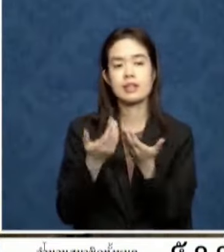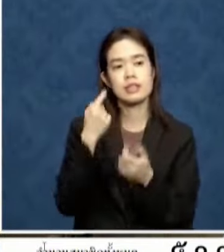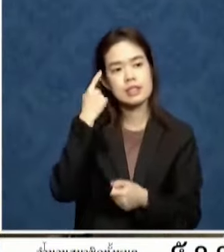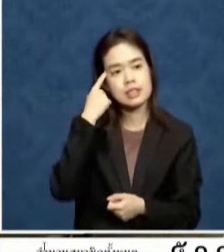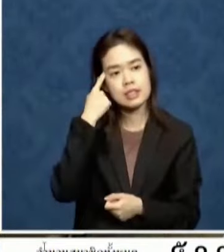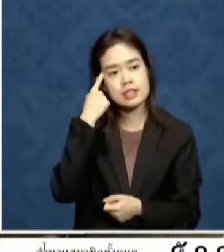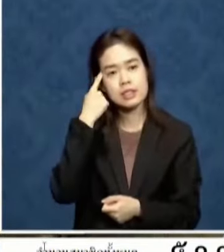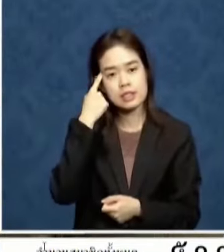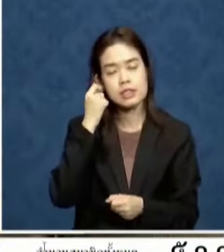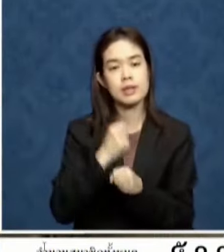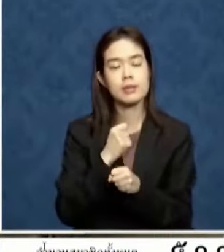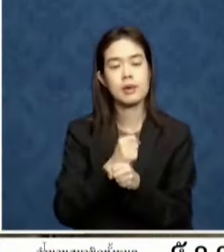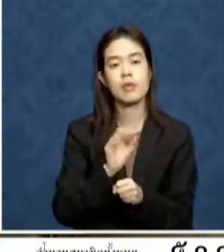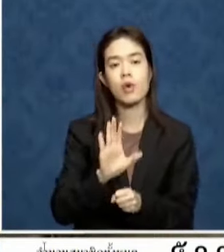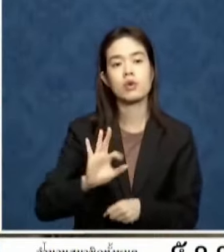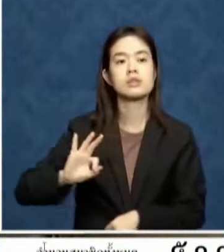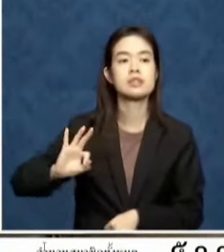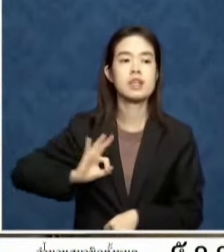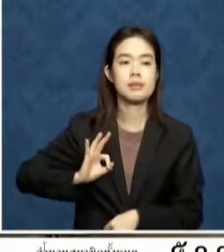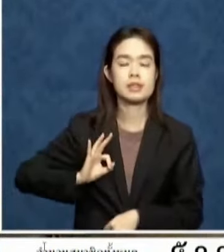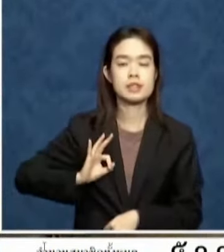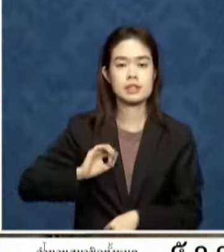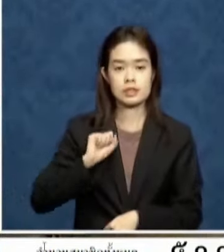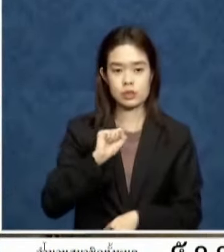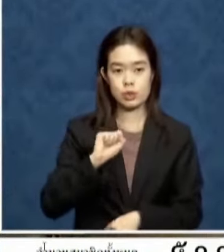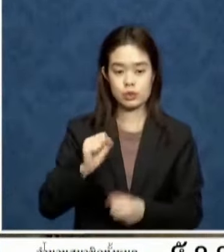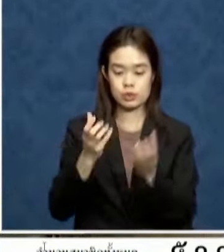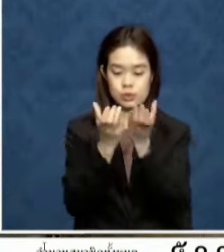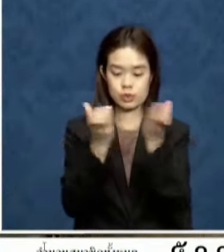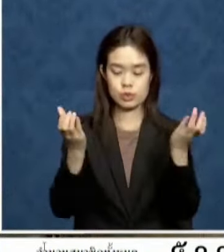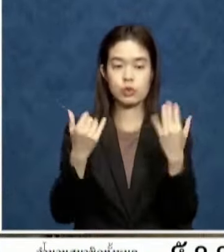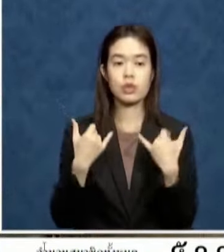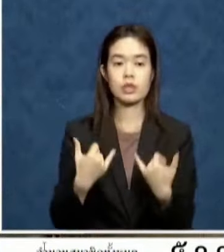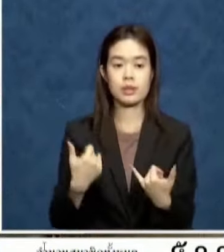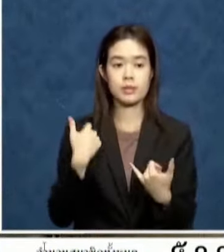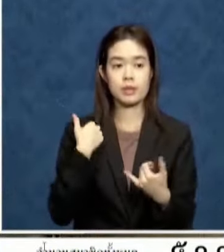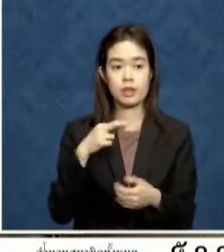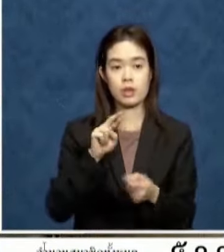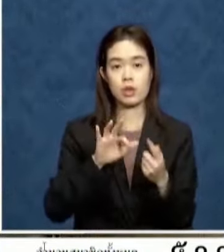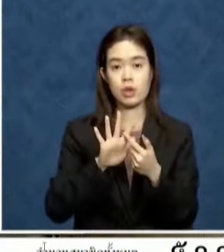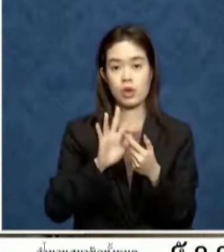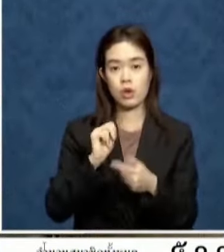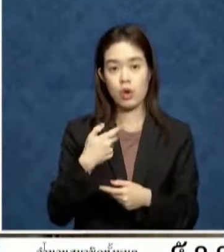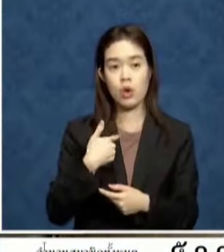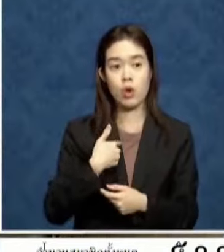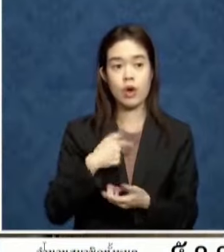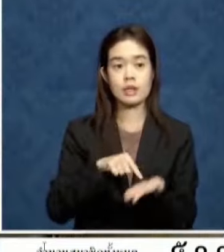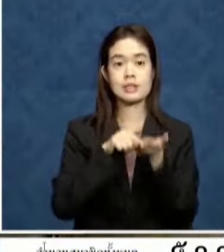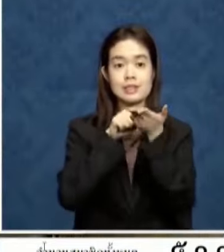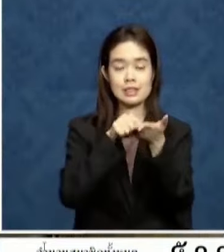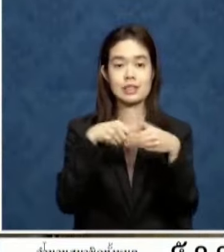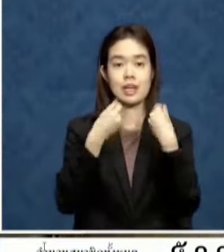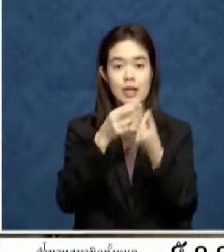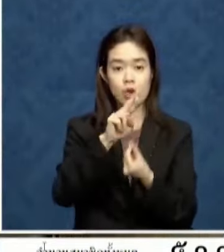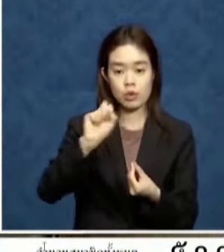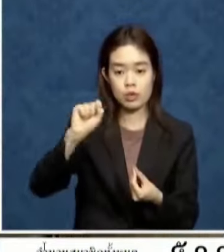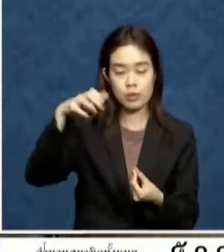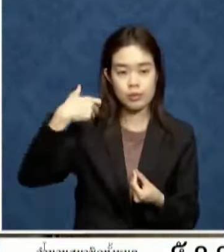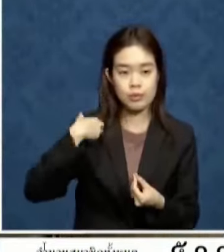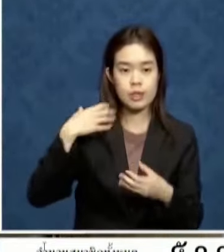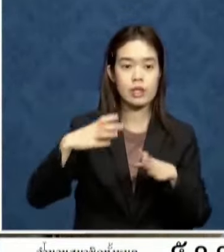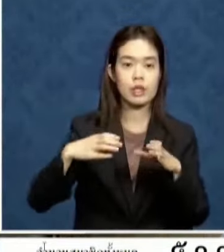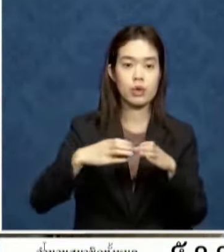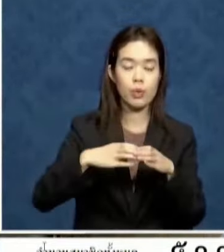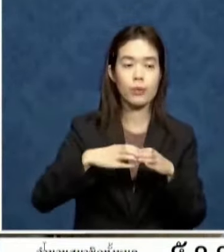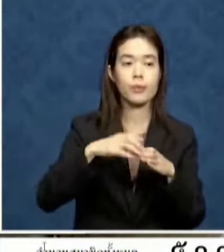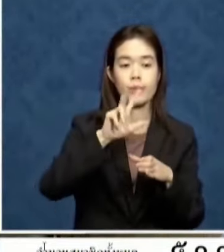และการได้มาซึ่งสมาชิกสภาร่างรัฐธรรมนูญที่ตอนนี้ครับทั้งร่างของก้าวไกลและร่างของเพื่อไทยที่ยื่นเข้าสู่รัฐสภานั้นก็ยืนยันหลัก